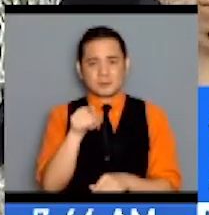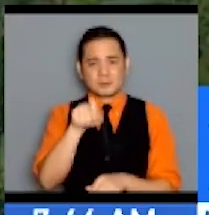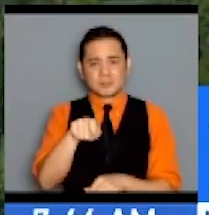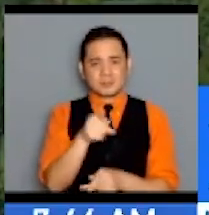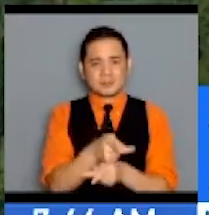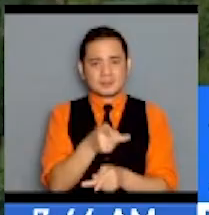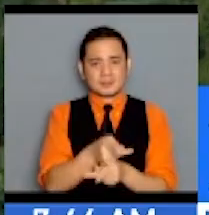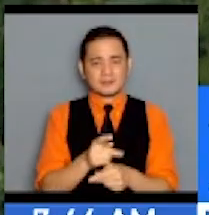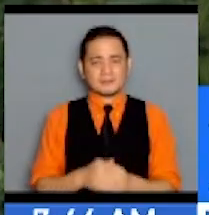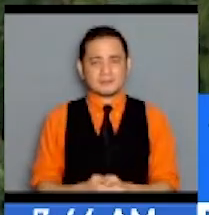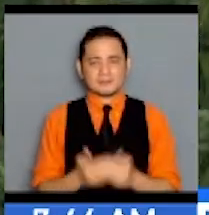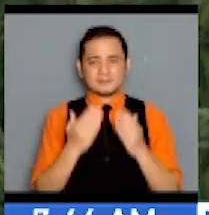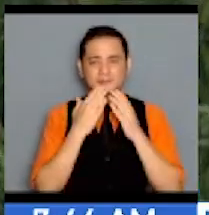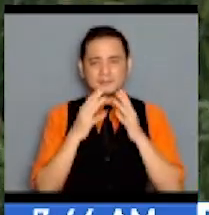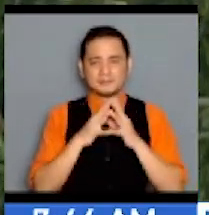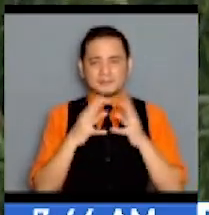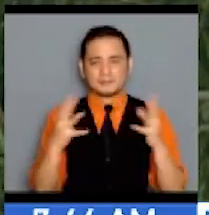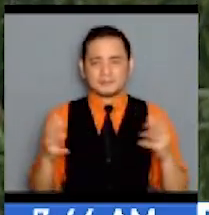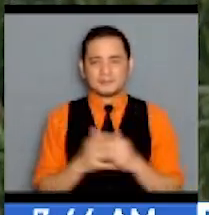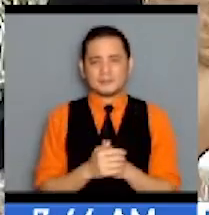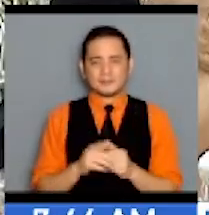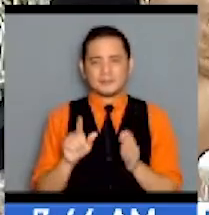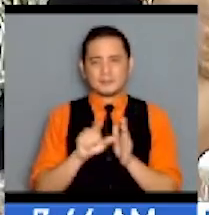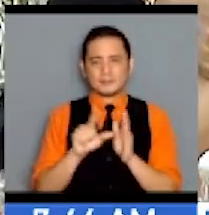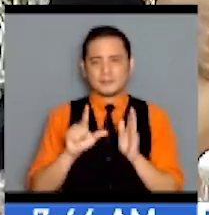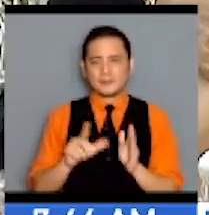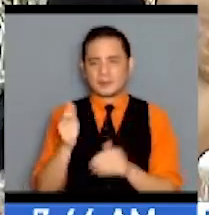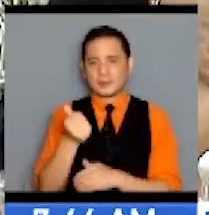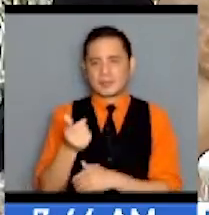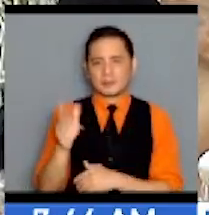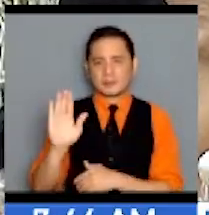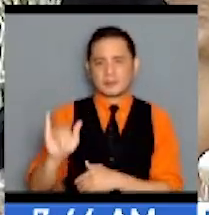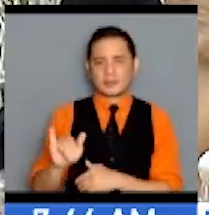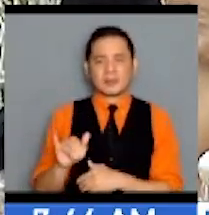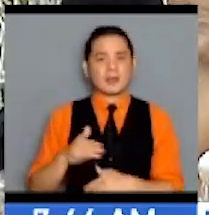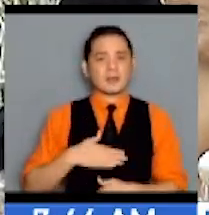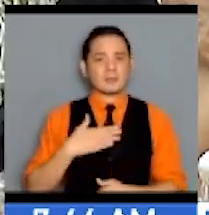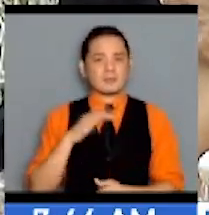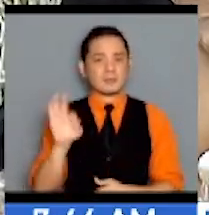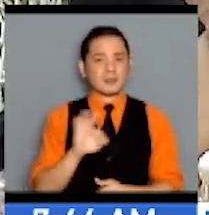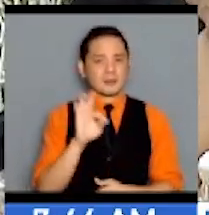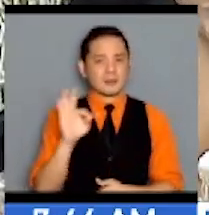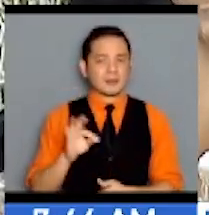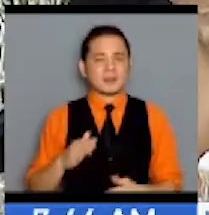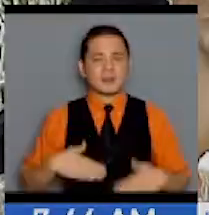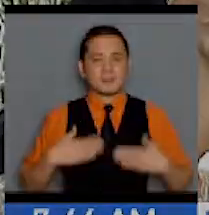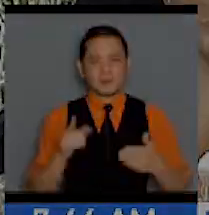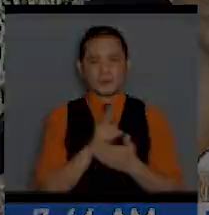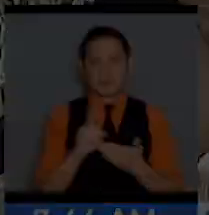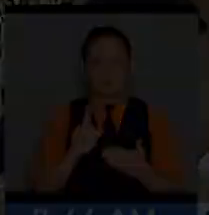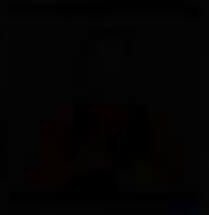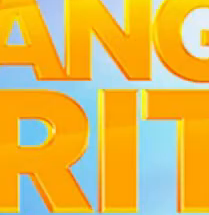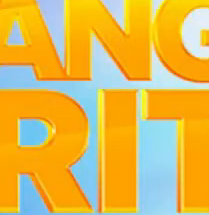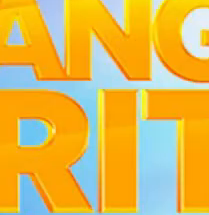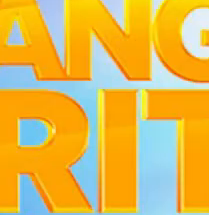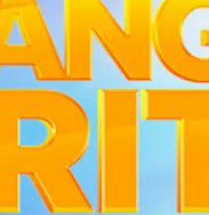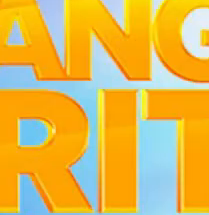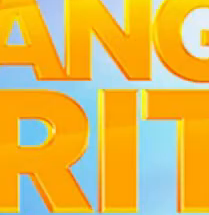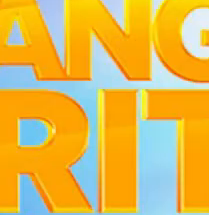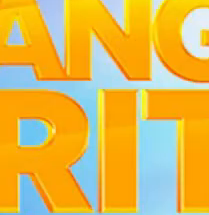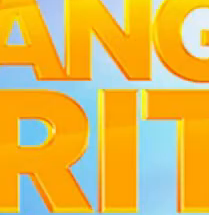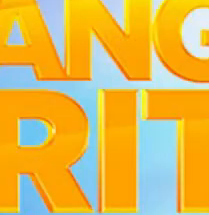salamat, Attorney Gabby Concepcion. Happy Friday. Happy Friday. Happy weekend. And be right. I love this one. Okay.